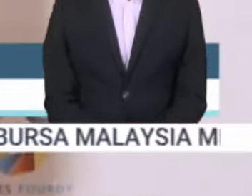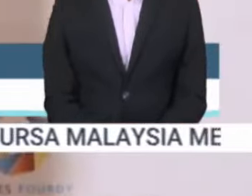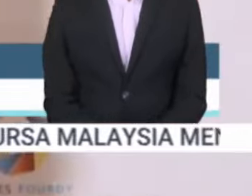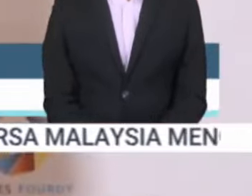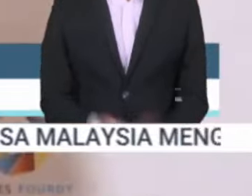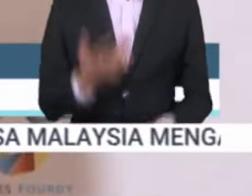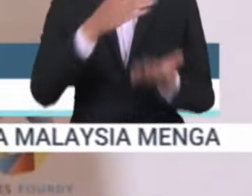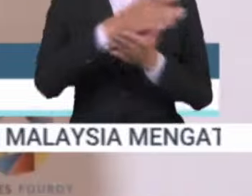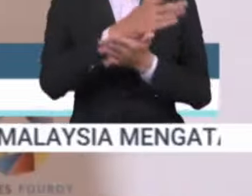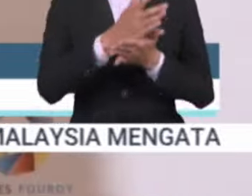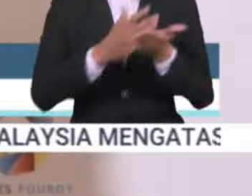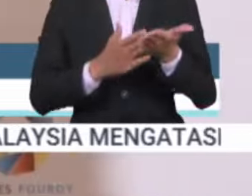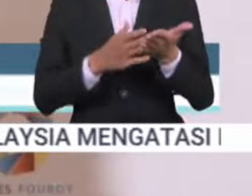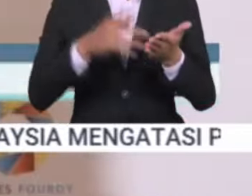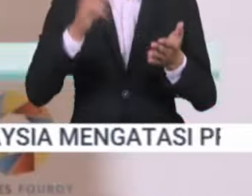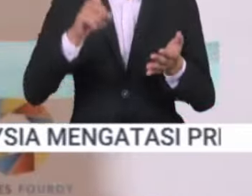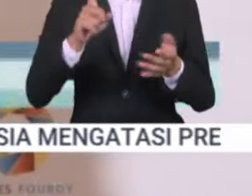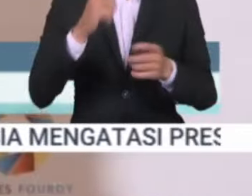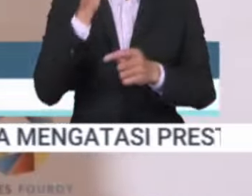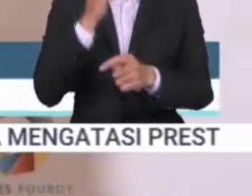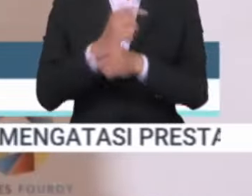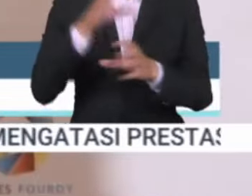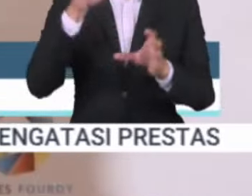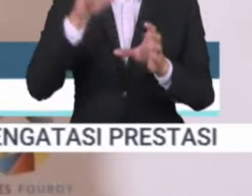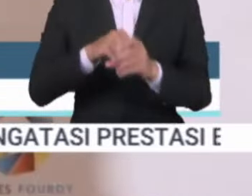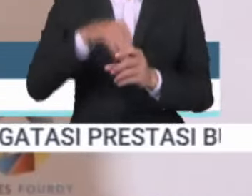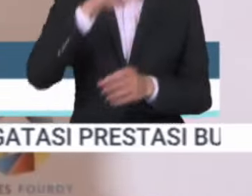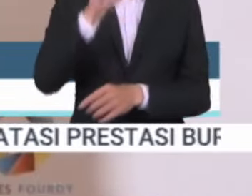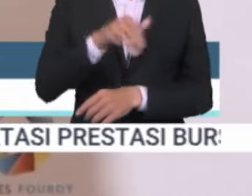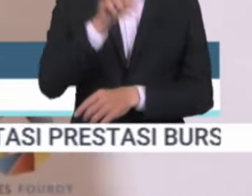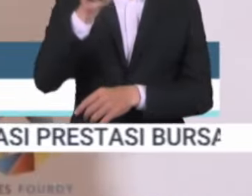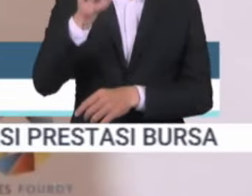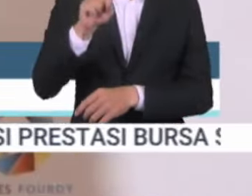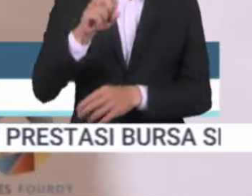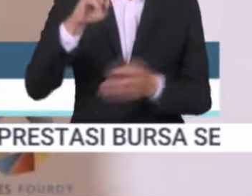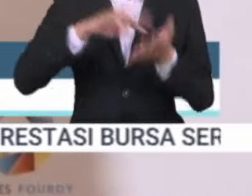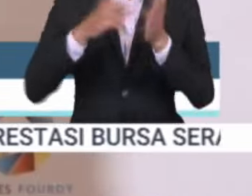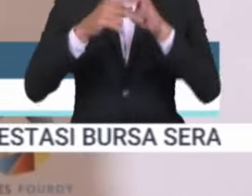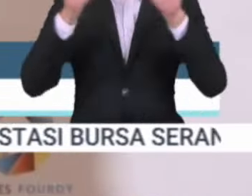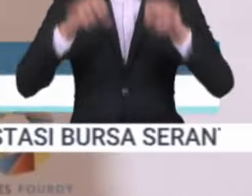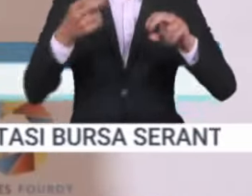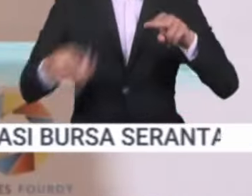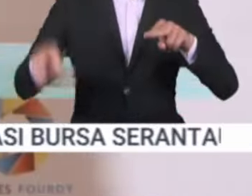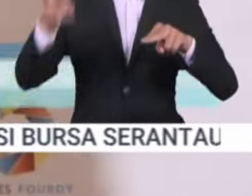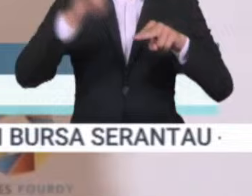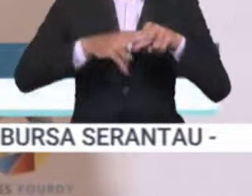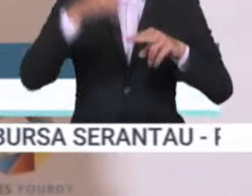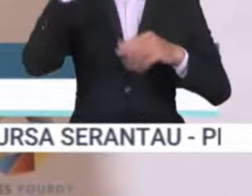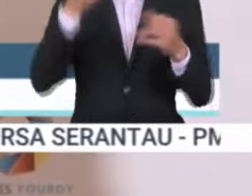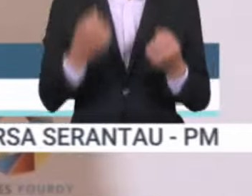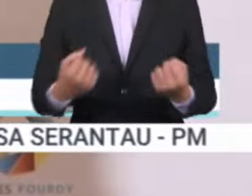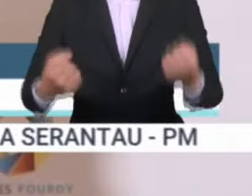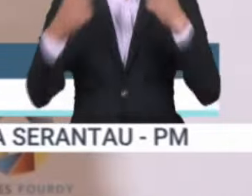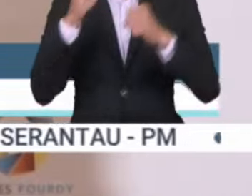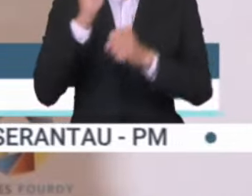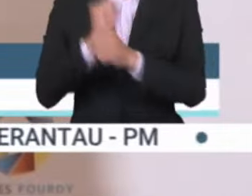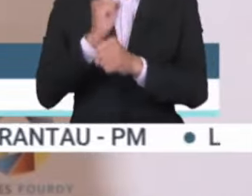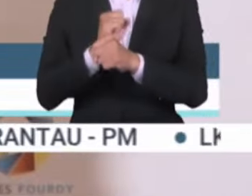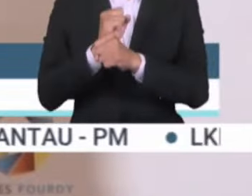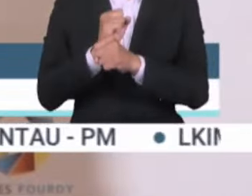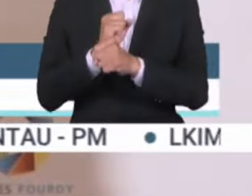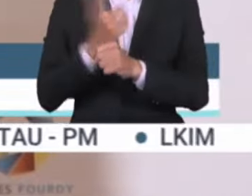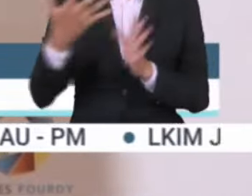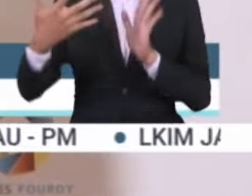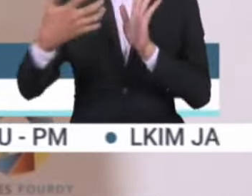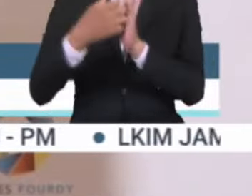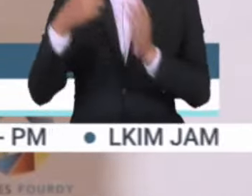Kalau sebahagian dia dapat dikekalkan dalam Jabatan Alam Sekitar, maka mereka boleh tambah, mereka boleh mantapkan lagi gerak kerja dia lah. Sebab antara